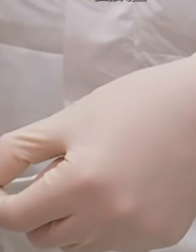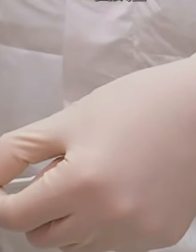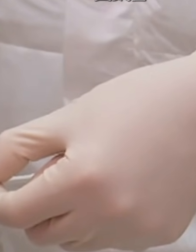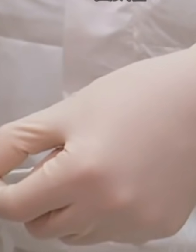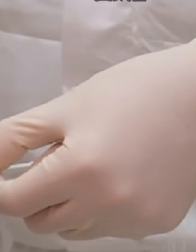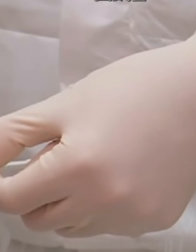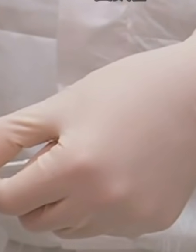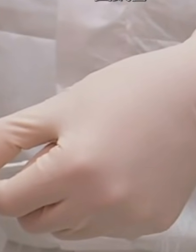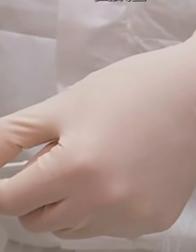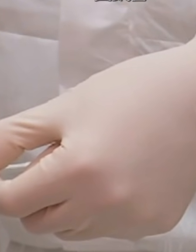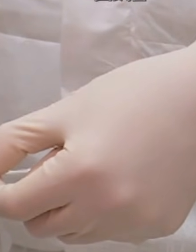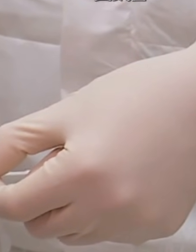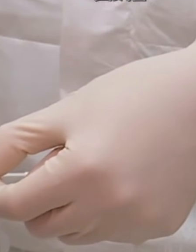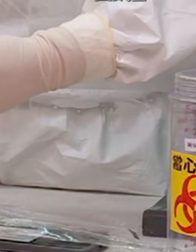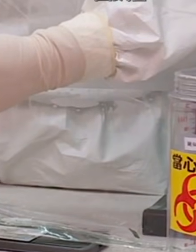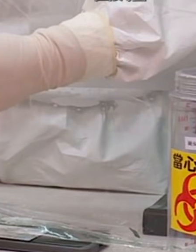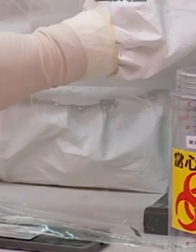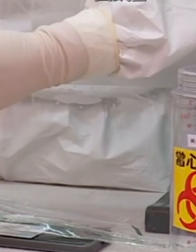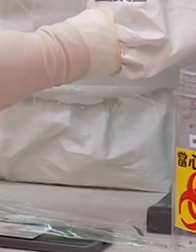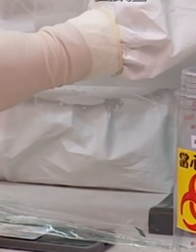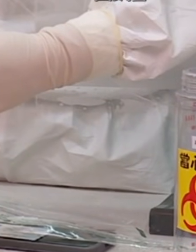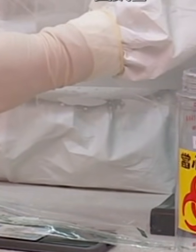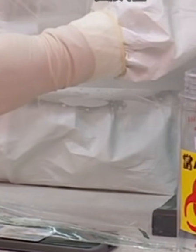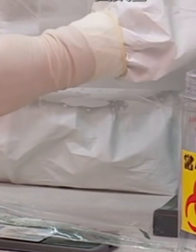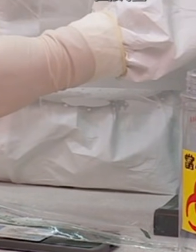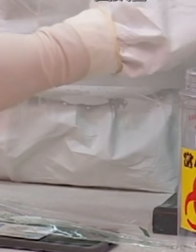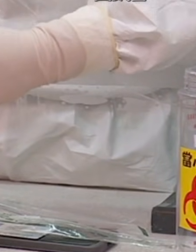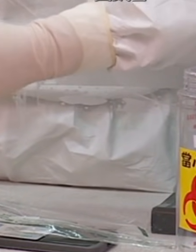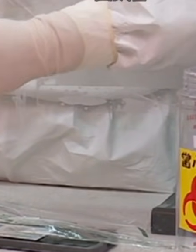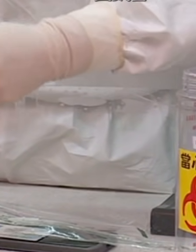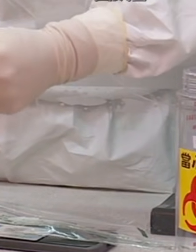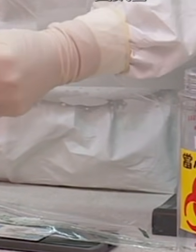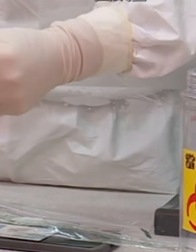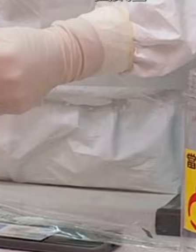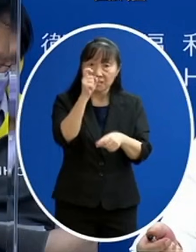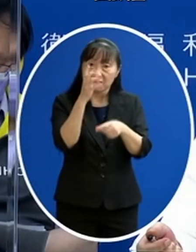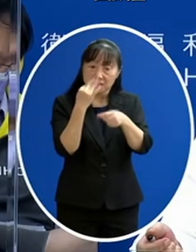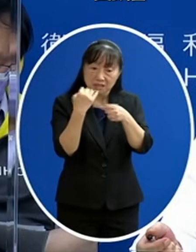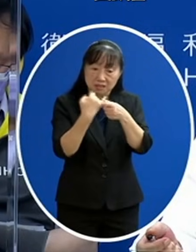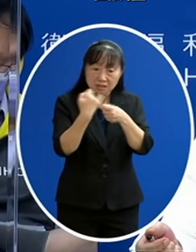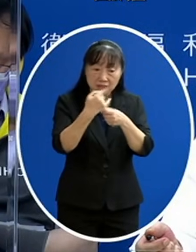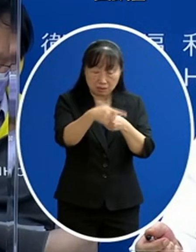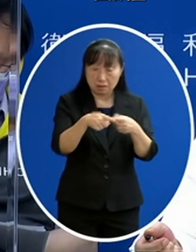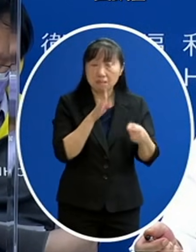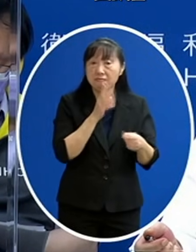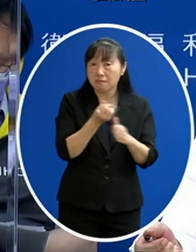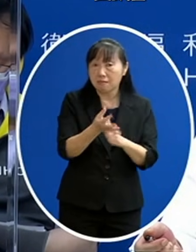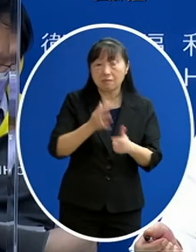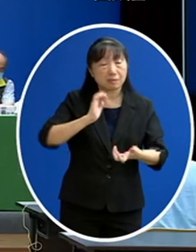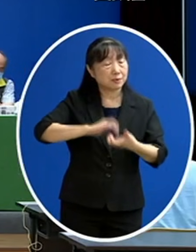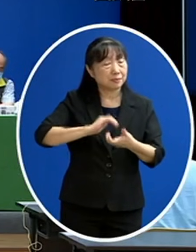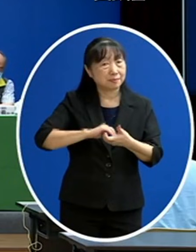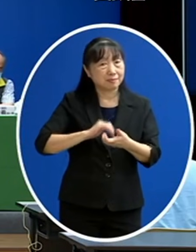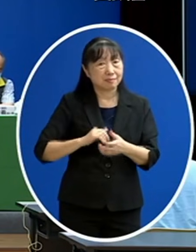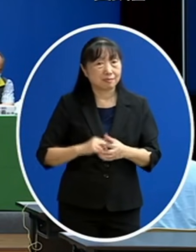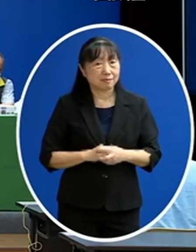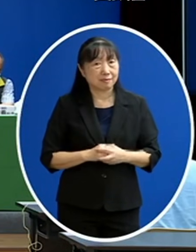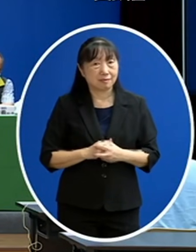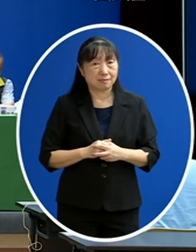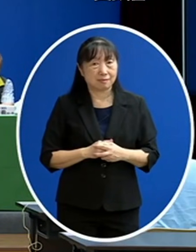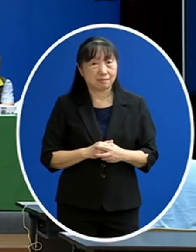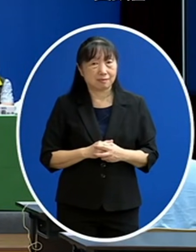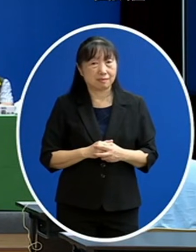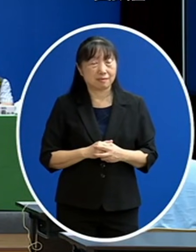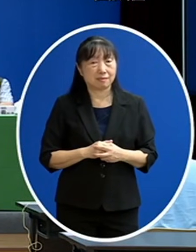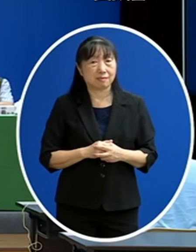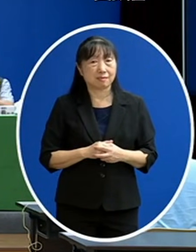研判日或事发病日来看，台湾确诊病例有下降趋势，是否意味着7月12日能如期解封？ 至